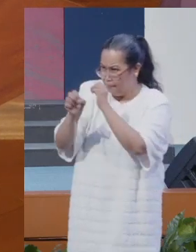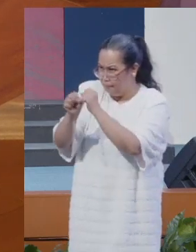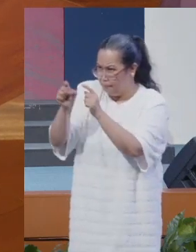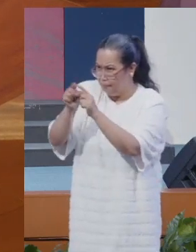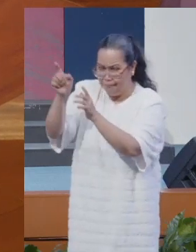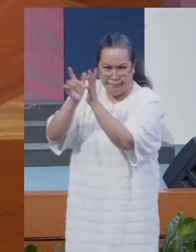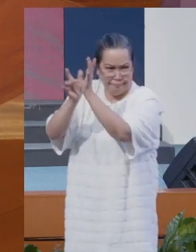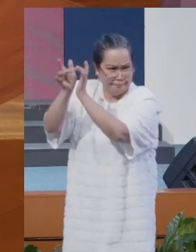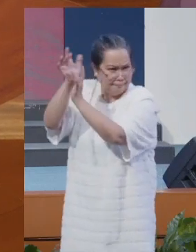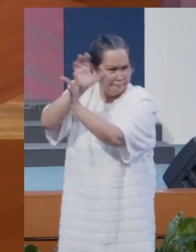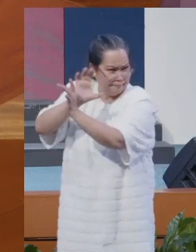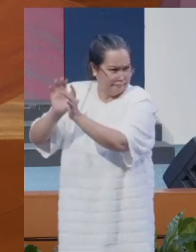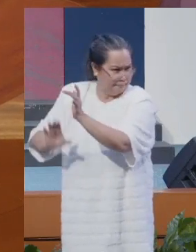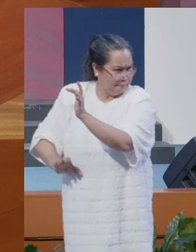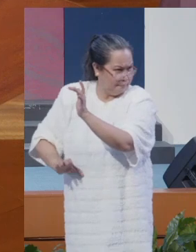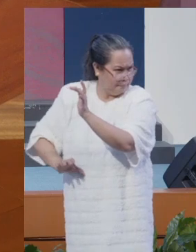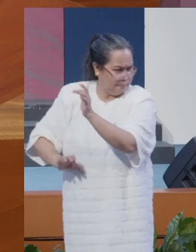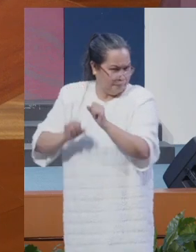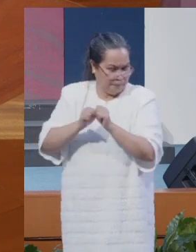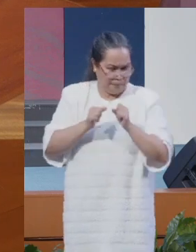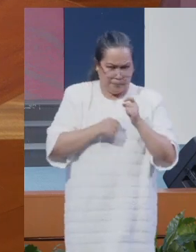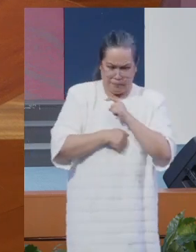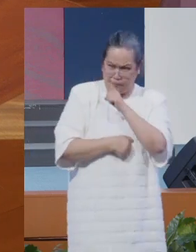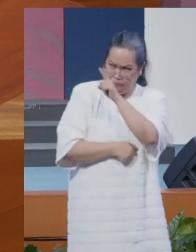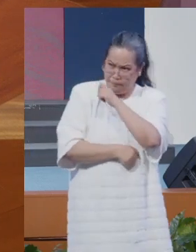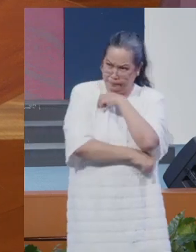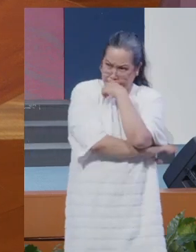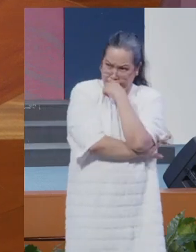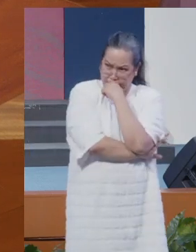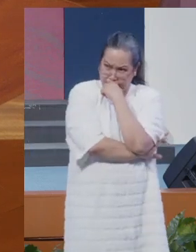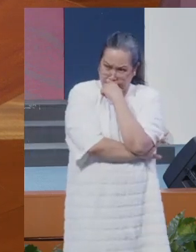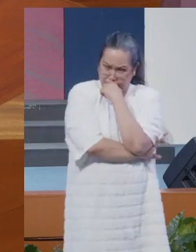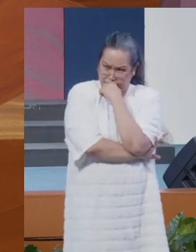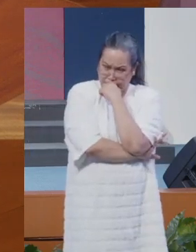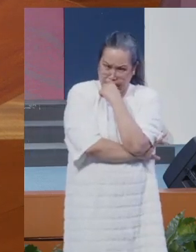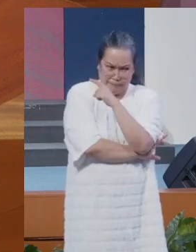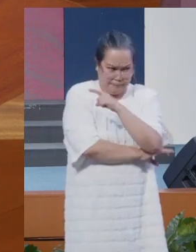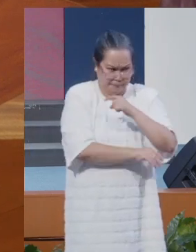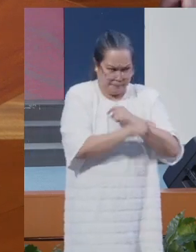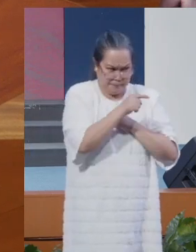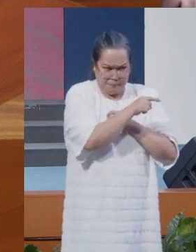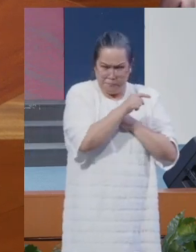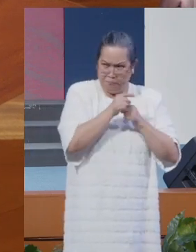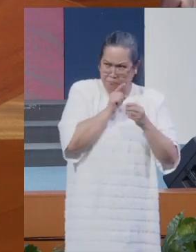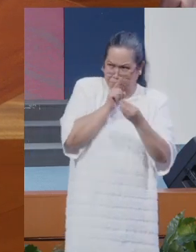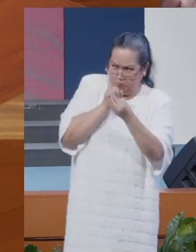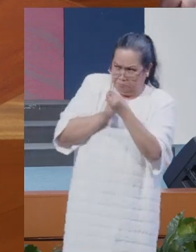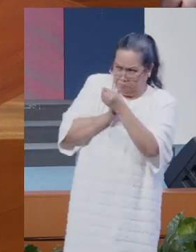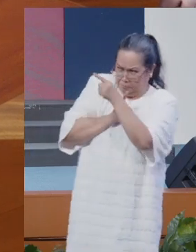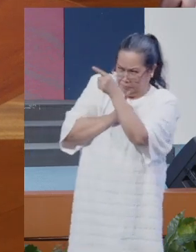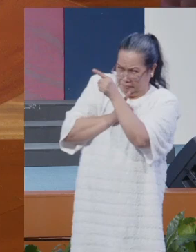Kristo Jesus. Ang mga nagtatanong kay Jesus ay nagpakita ng oposisyon sa ikinikilos ng mga alagad ni